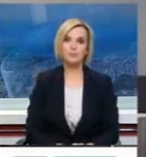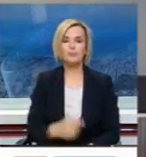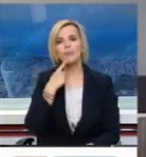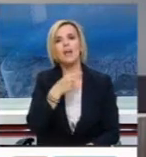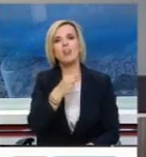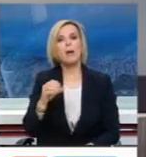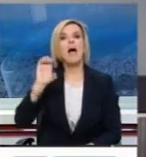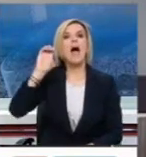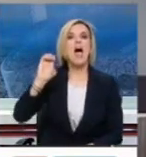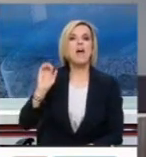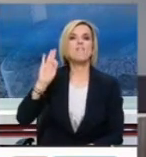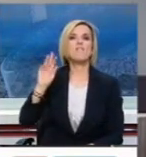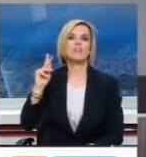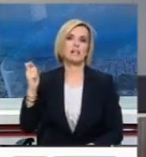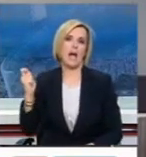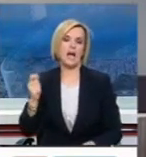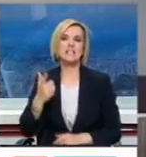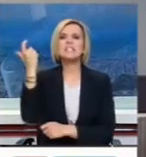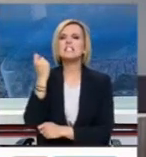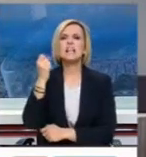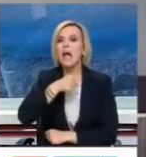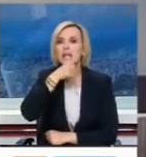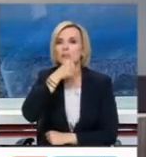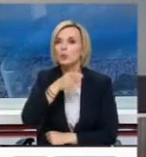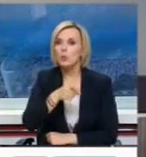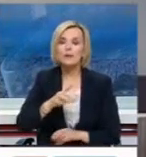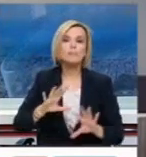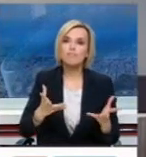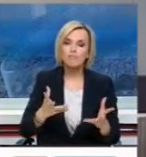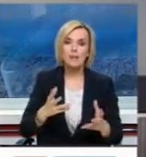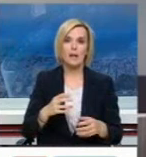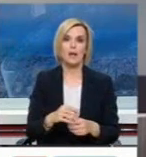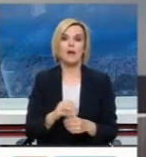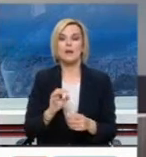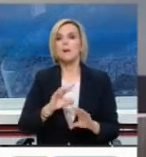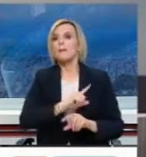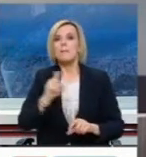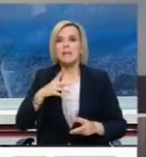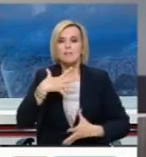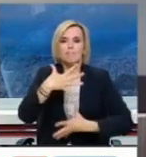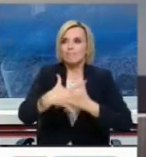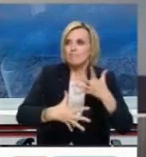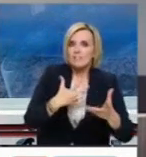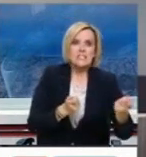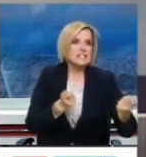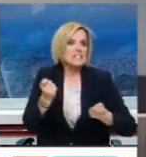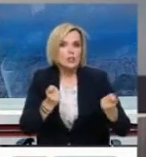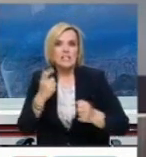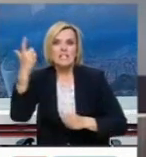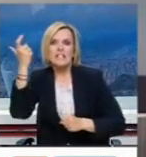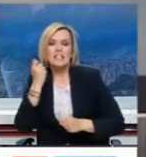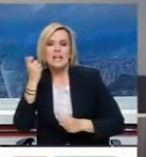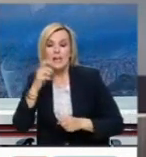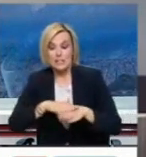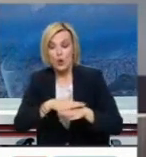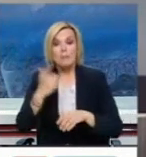θέμα της διευκόλυνσης των συνταξιούχων, δηλαδή στην προσπάθεια αποφυγής συντονισμού στις τράπεζες